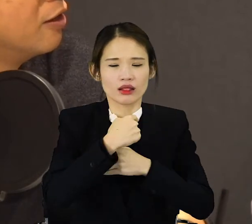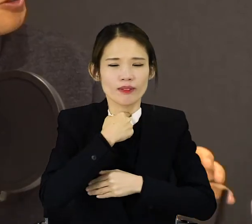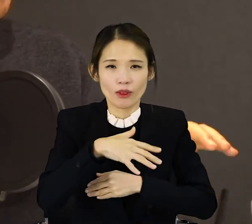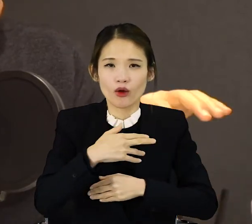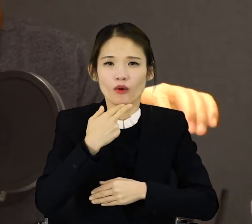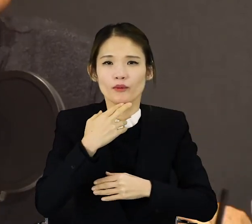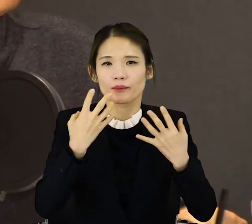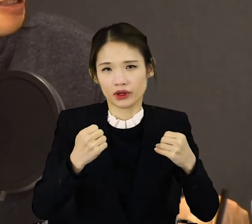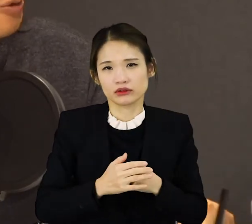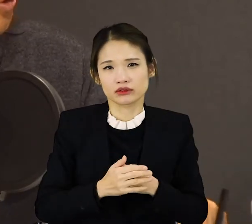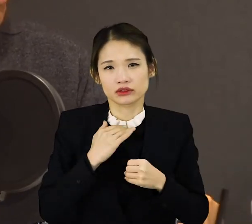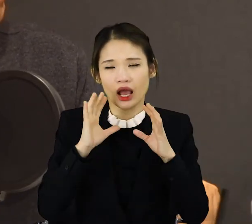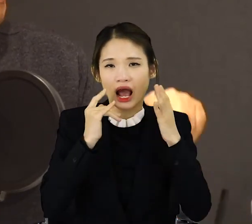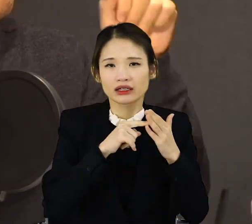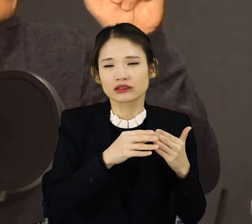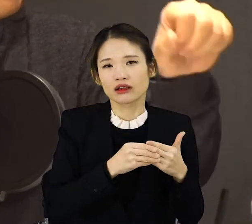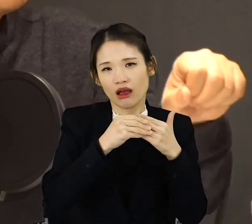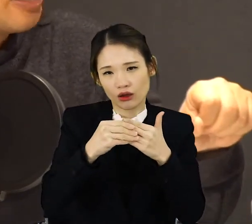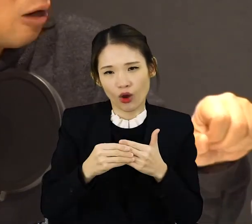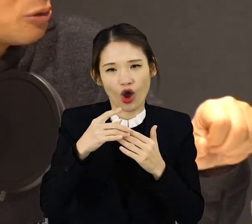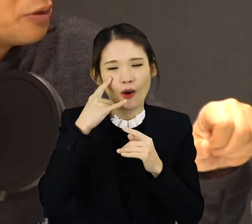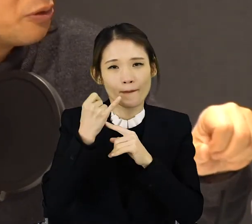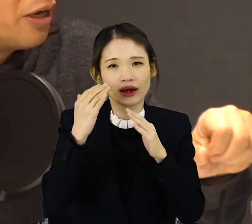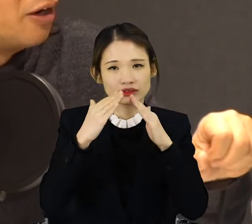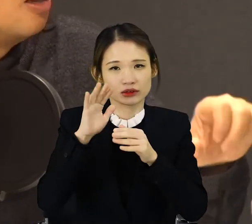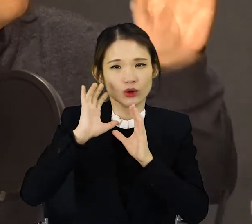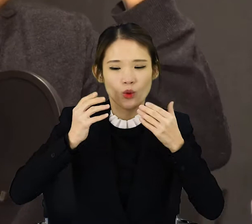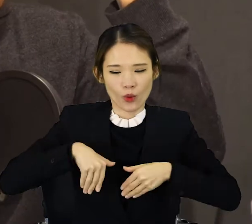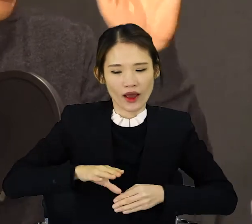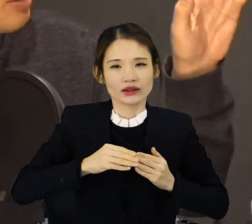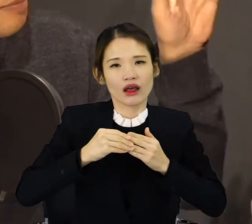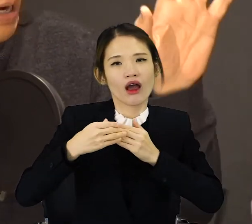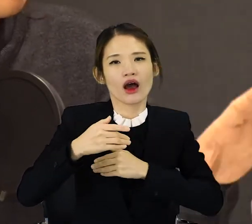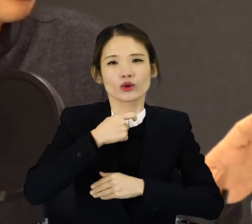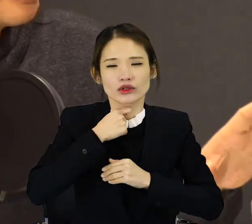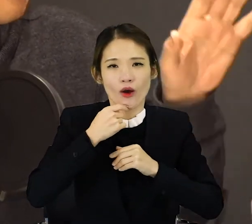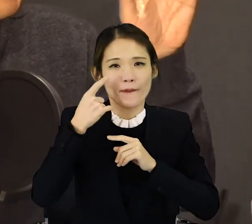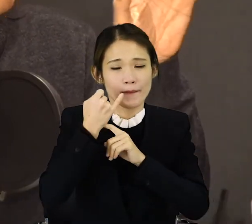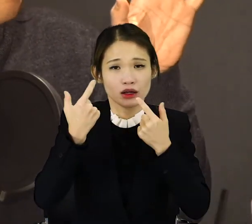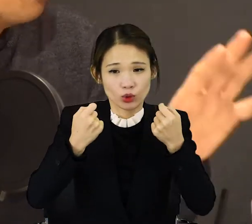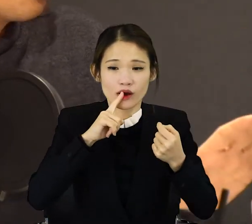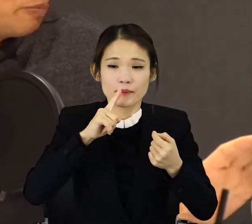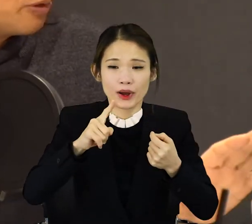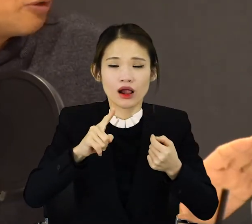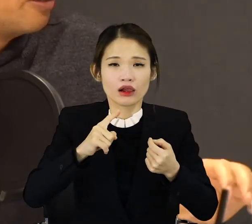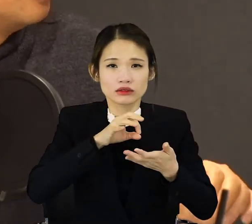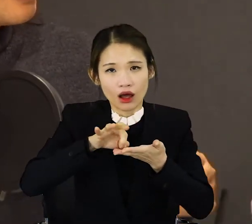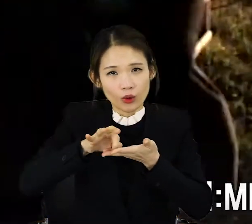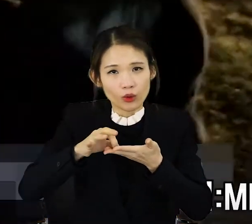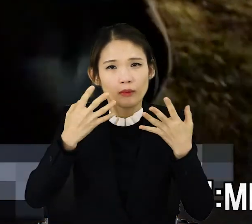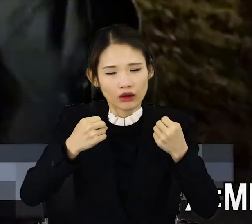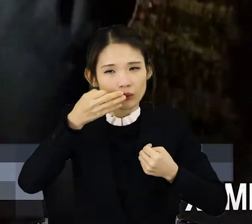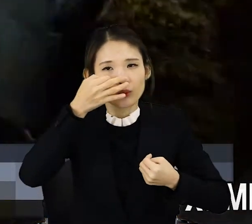많아요. 저는 그 아이들을 데리고 엄마의 고향에 데려가고 싶었던 거예요. 기억난다. 엄마와 네. 똑같은 말을 하고 사는 사람들이 있다는 걸 보여주고 싶었던 거예요.